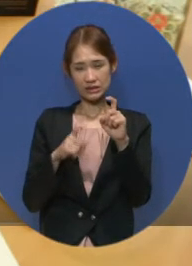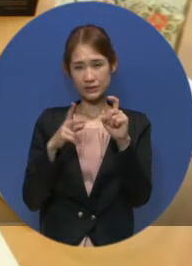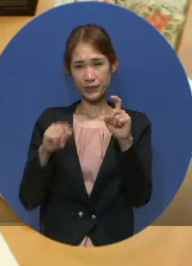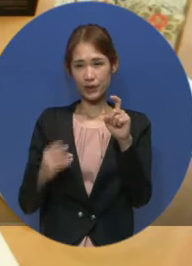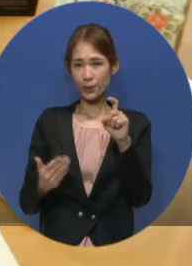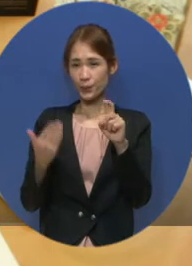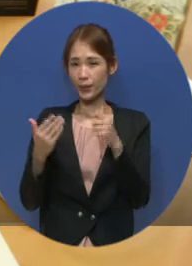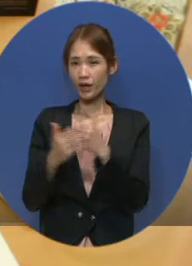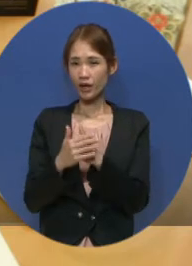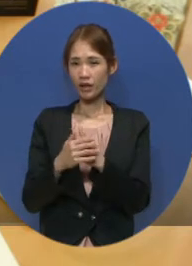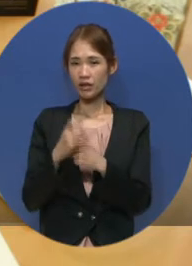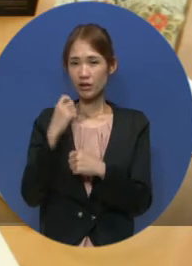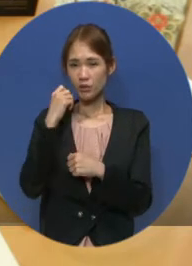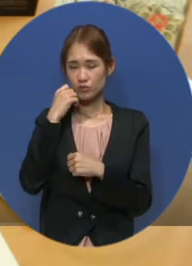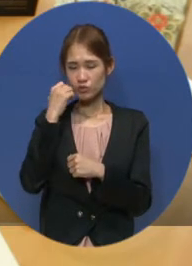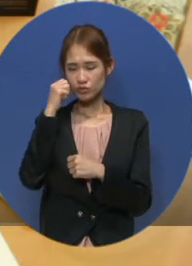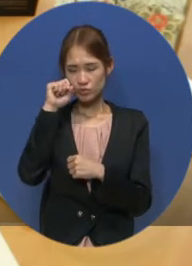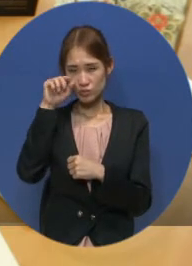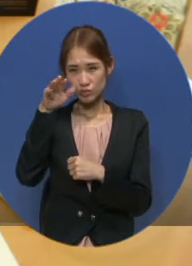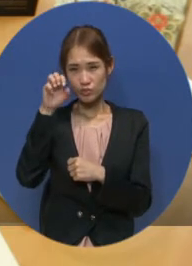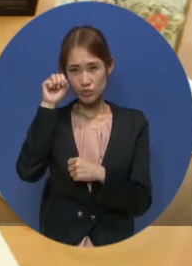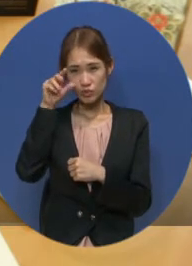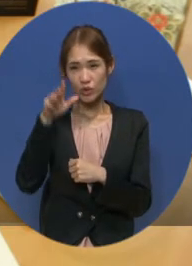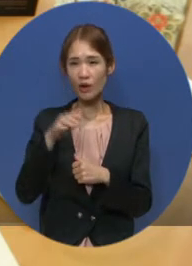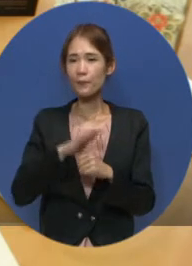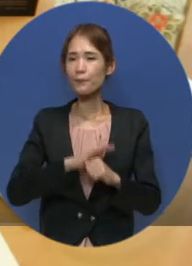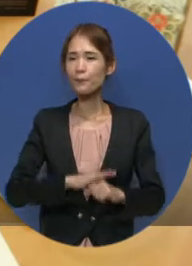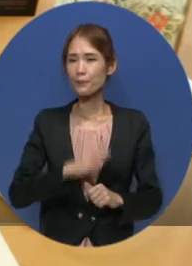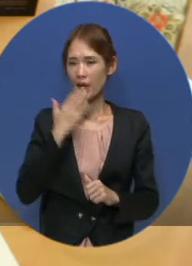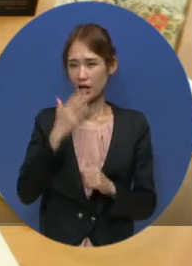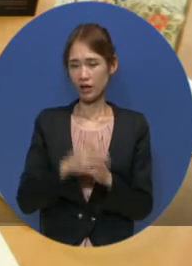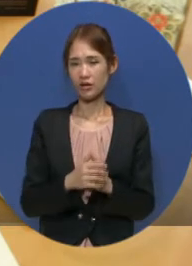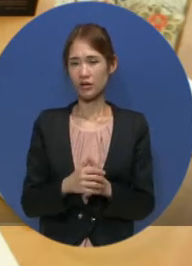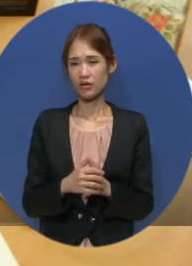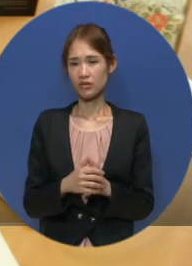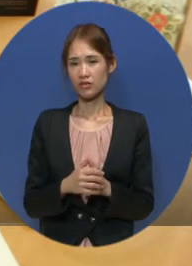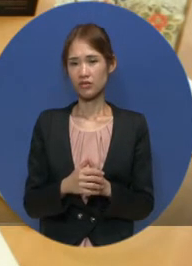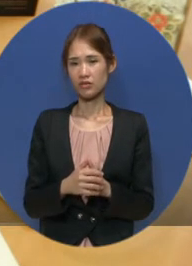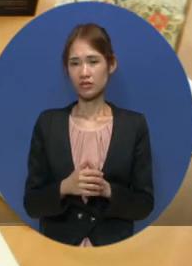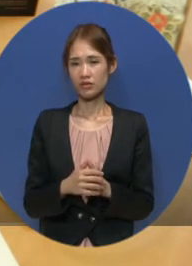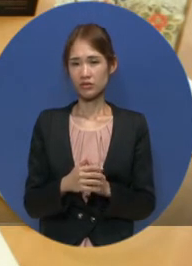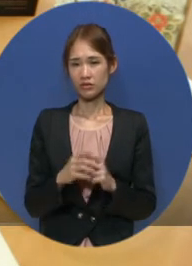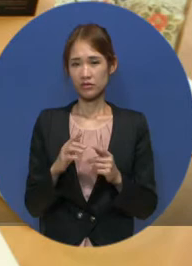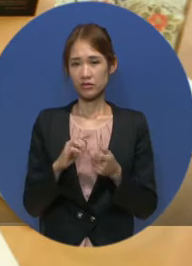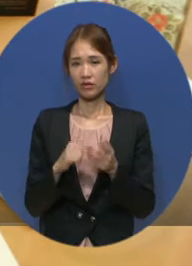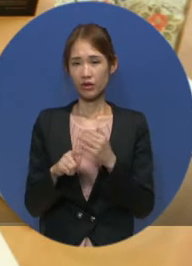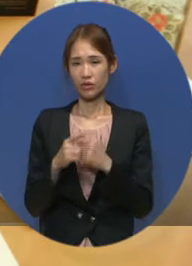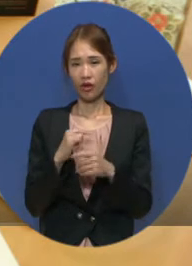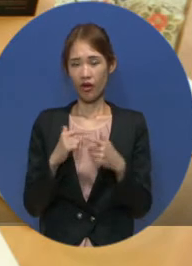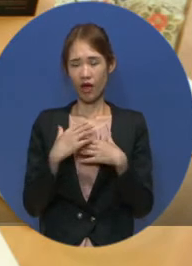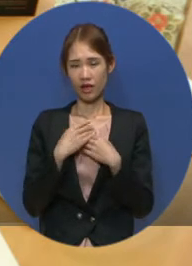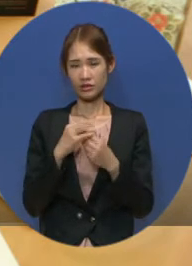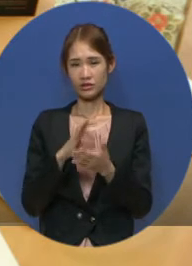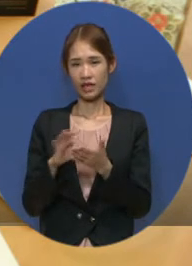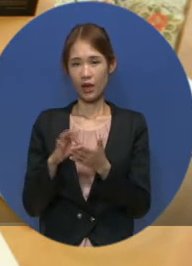며칠 동안 10kg 이상을 버틸 정도로 굉장히 이제 견고하고요. 그리고 뭐 노트 저희가 대외적으로 이제 더